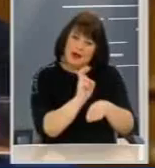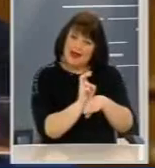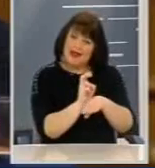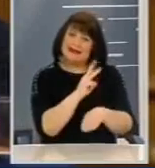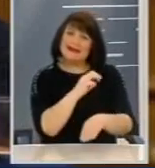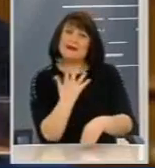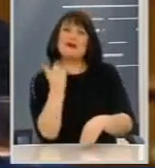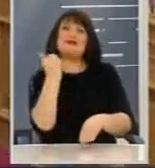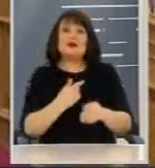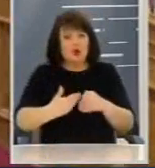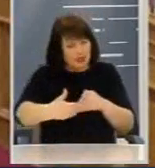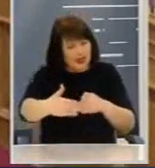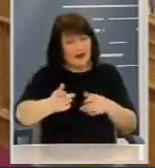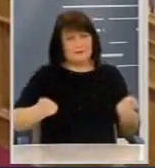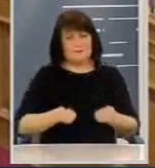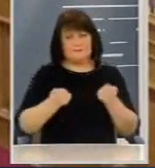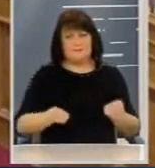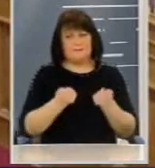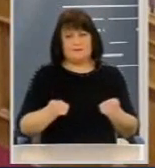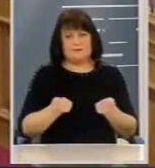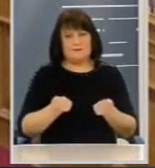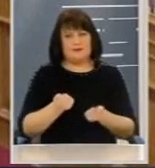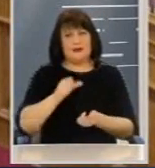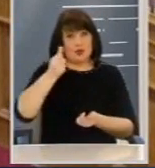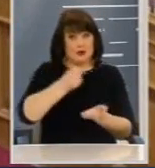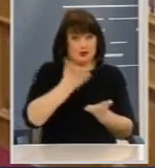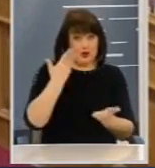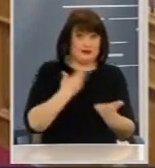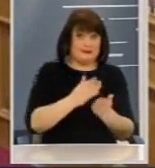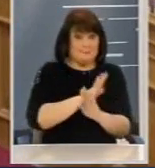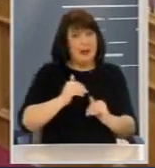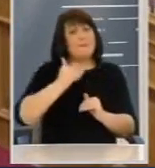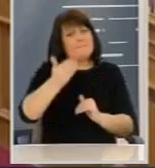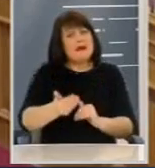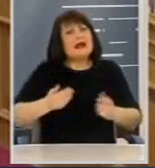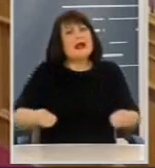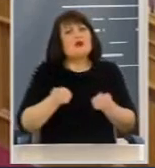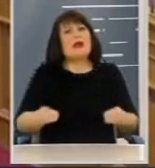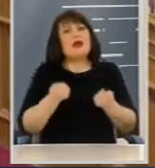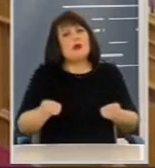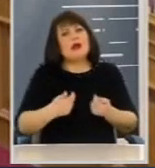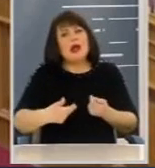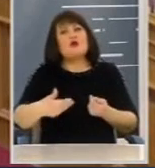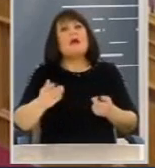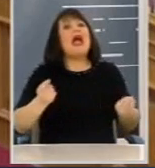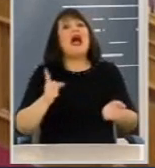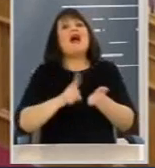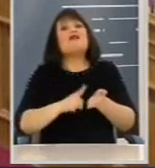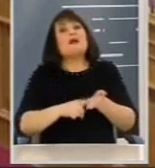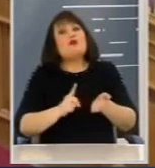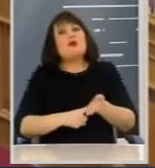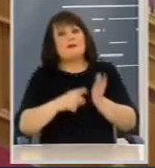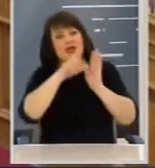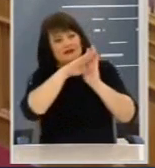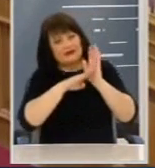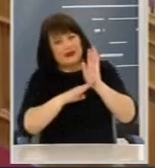θα υλοποιηθεί στην πορεία. Ξέρετε από αξιολογήσεις. Πρώτα κλείνει η αξιολόγηση και μετά υλοποιούνται τα prior actions και τα milestones. Τα